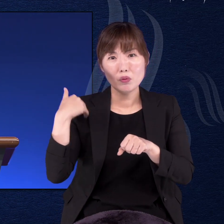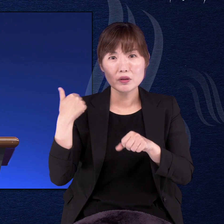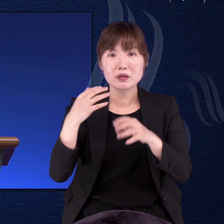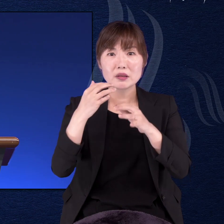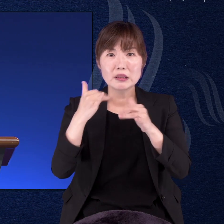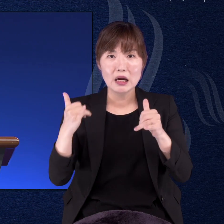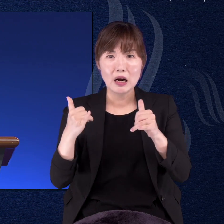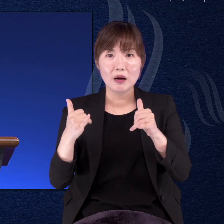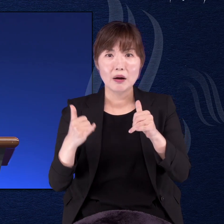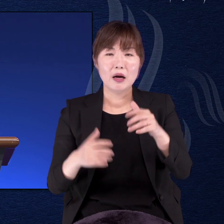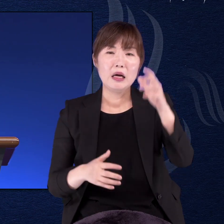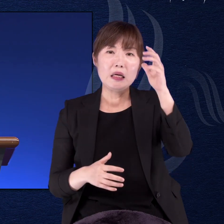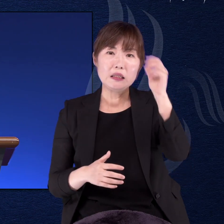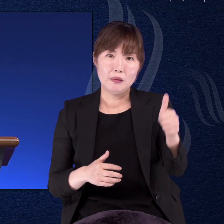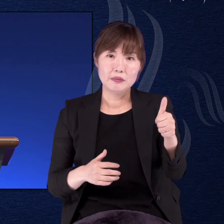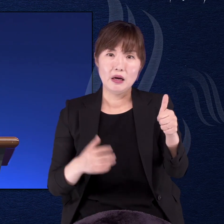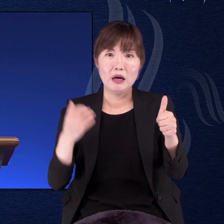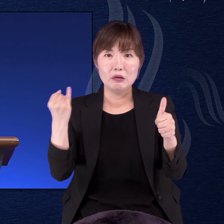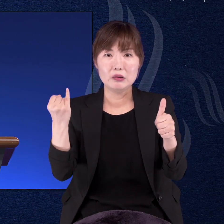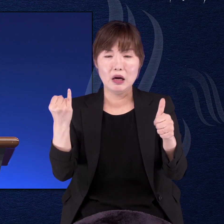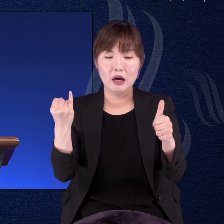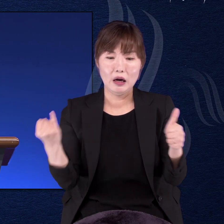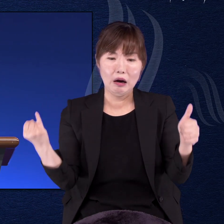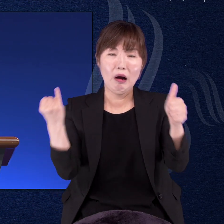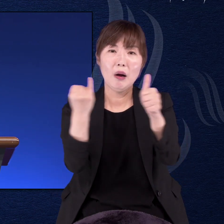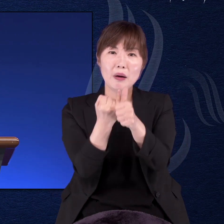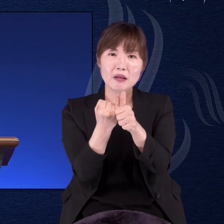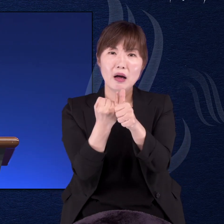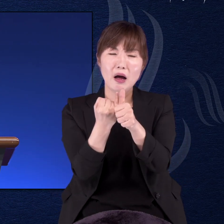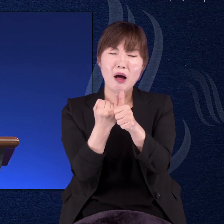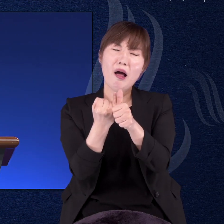다 내 남편 잘못이야 라고 생각을 했었거든요.